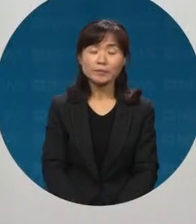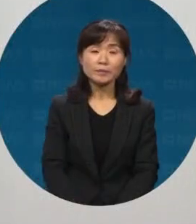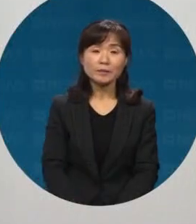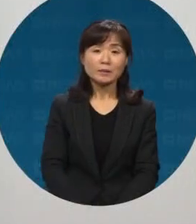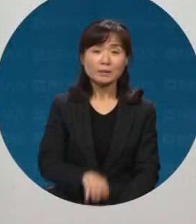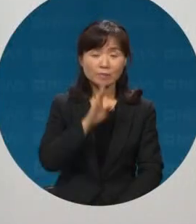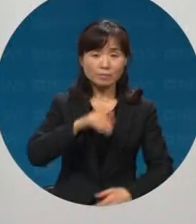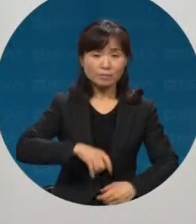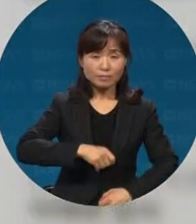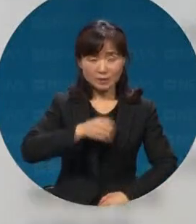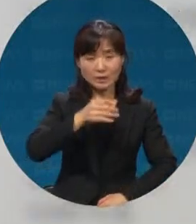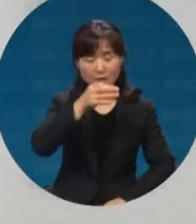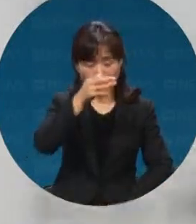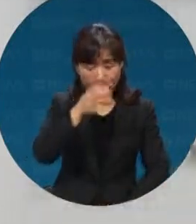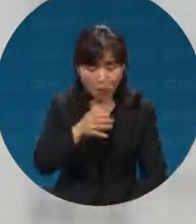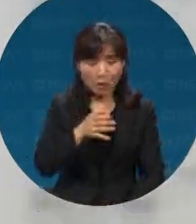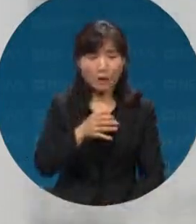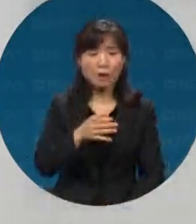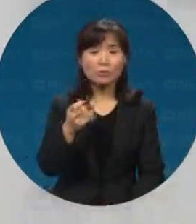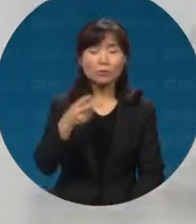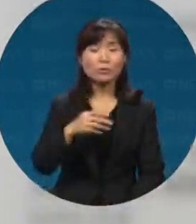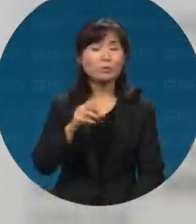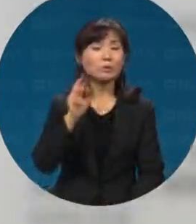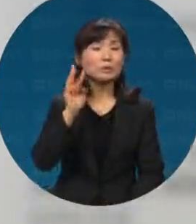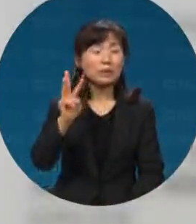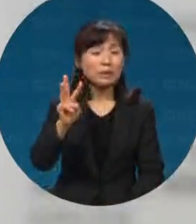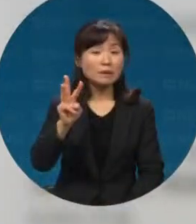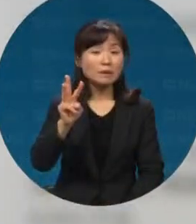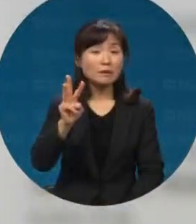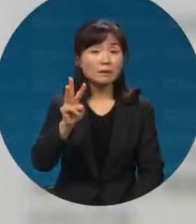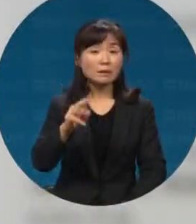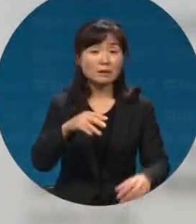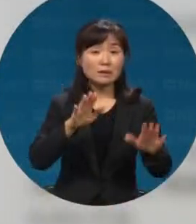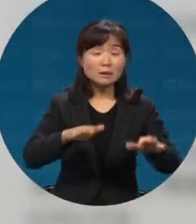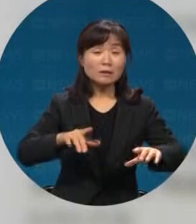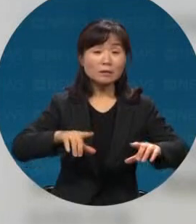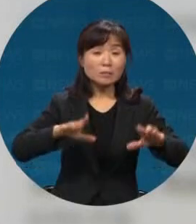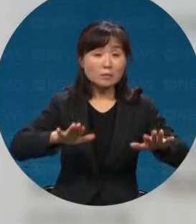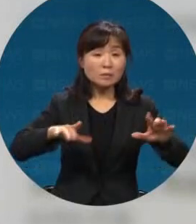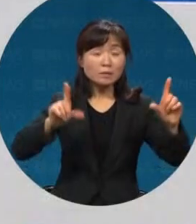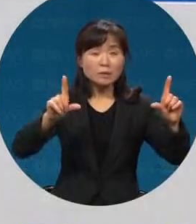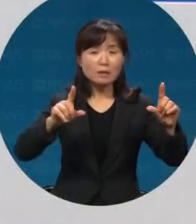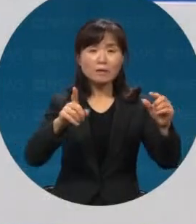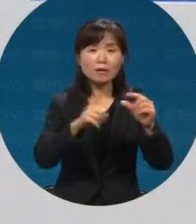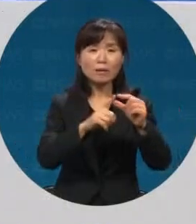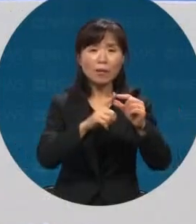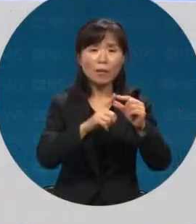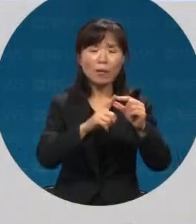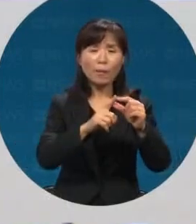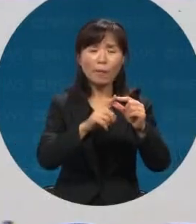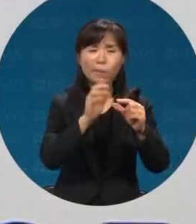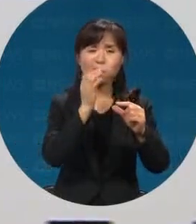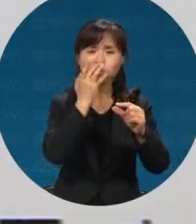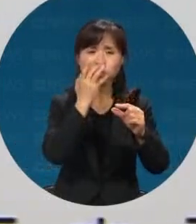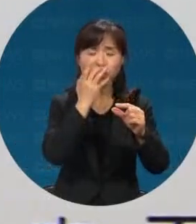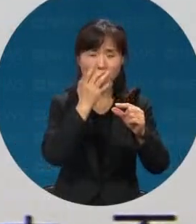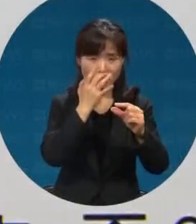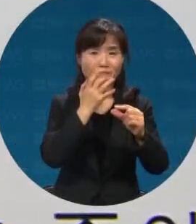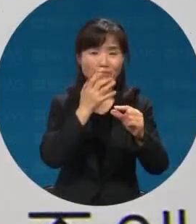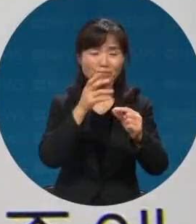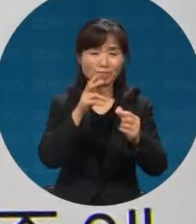심심한 사과와 사흘 그리고 금일 논란은 모두 단어의 뜻을 정확히 몰라서 발생했습니다 문해력 가운데서도